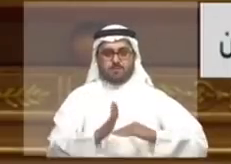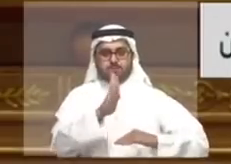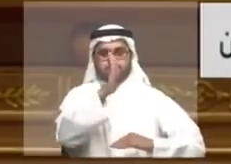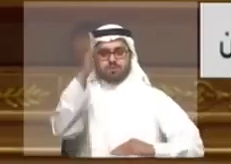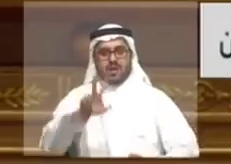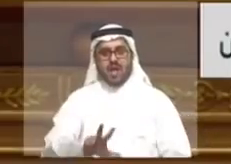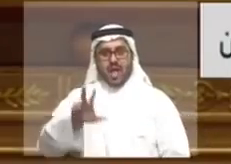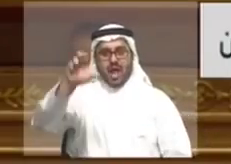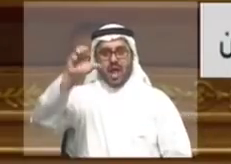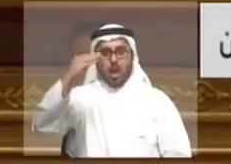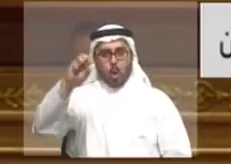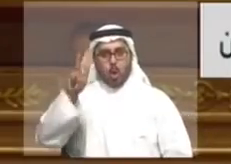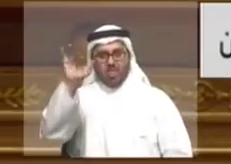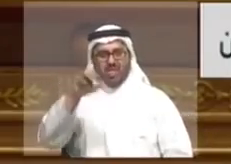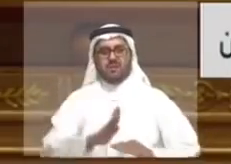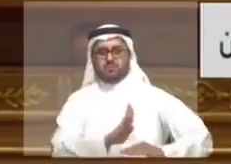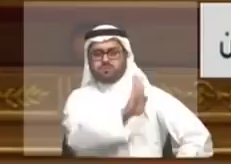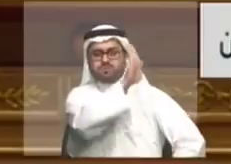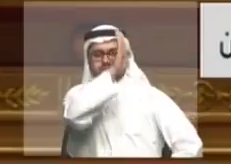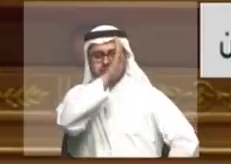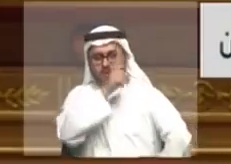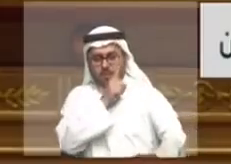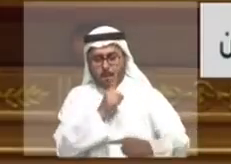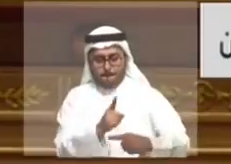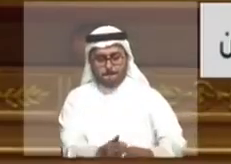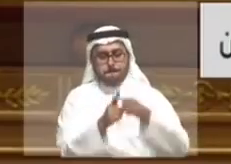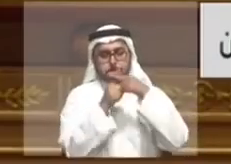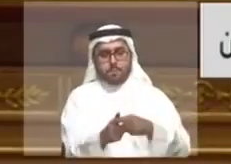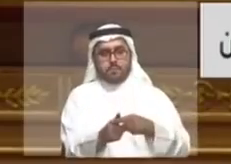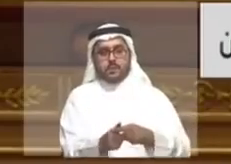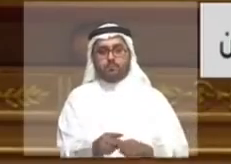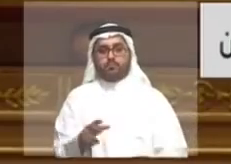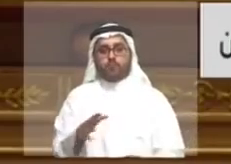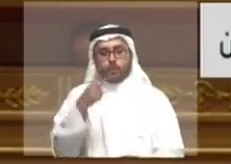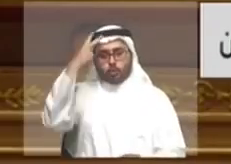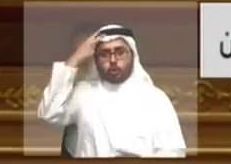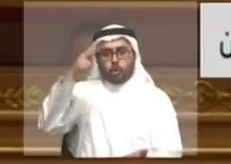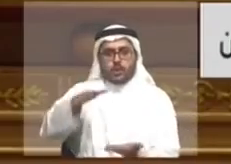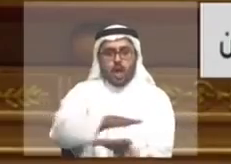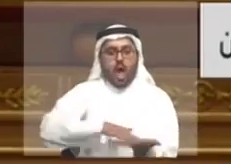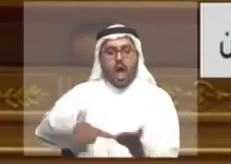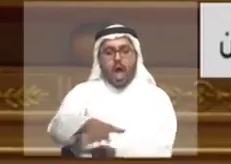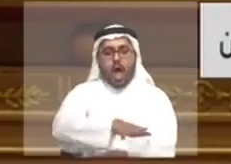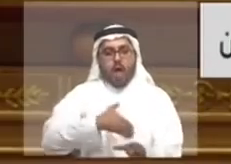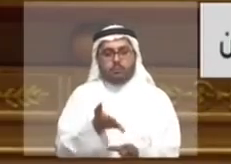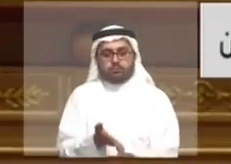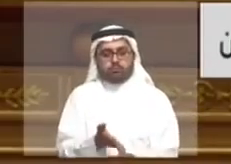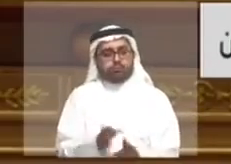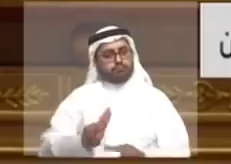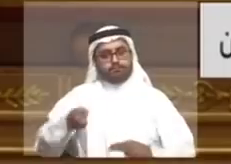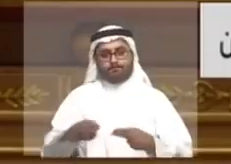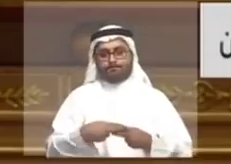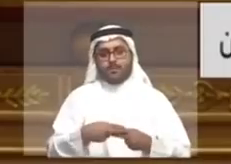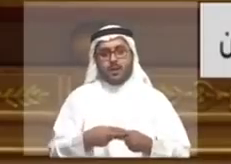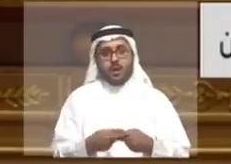صواريخ باليستية إيرانية للصنع تجاه المدن السعودية تلك الصواريخ التي